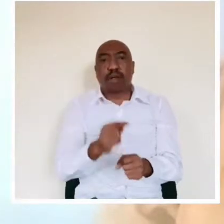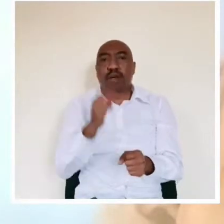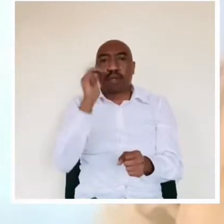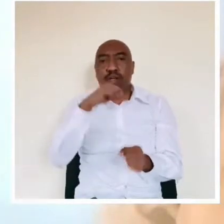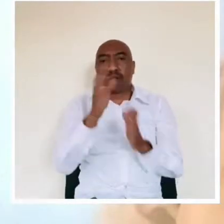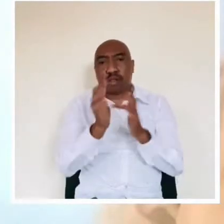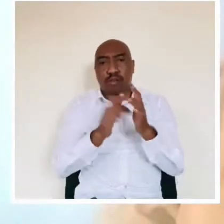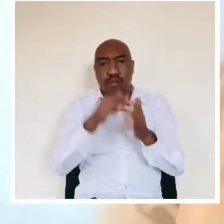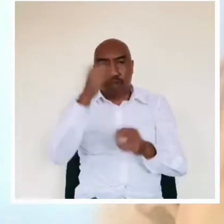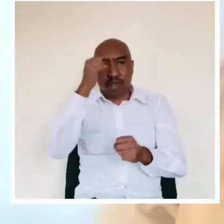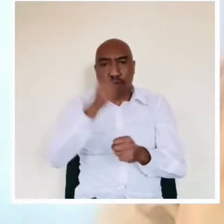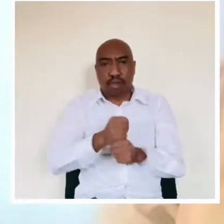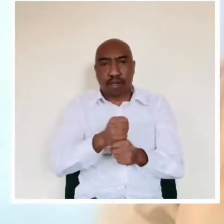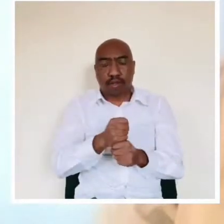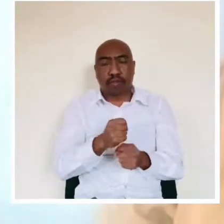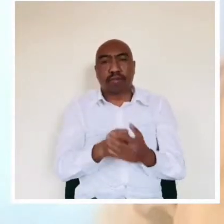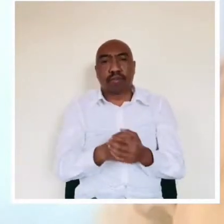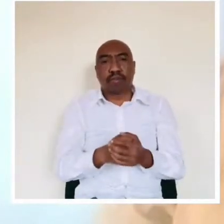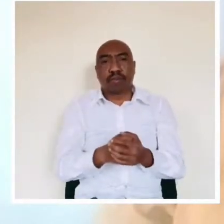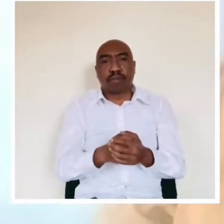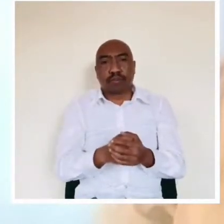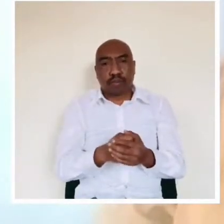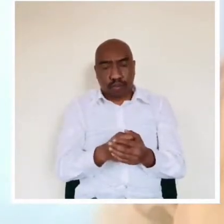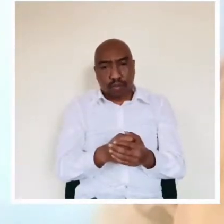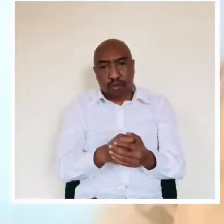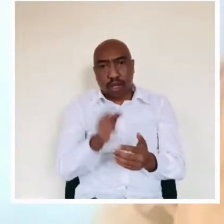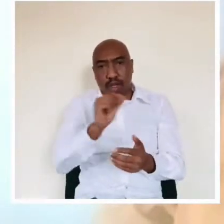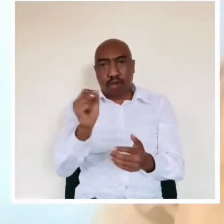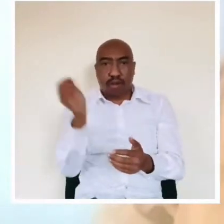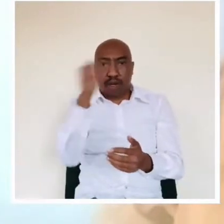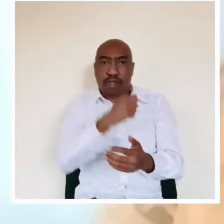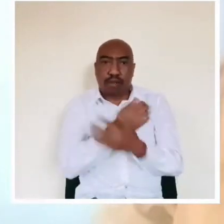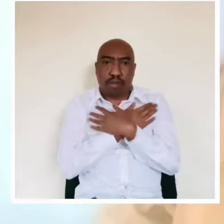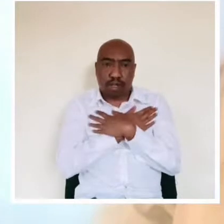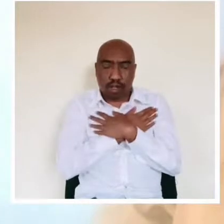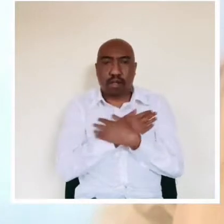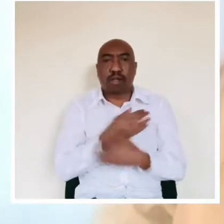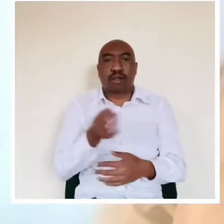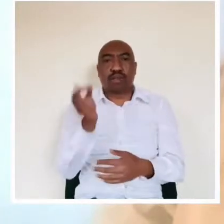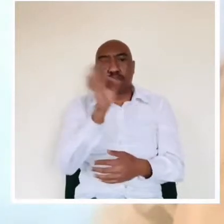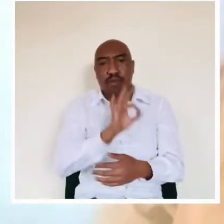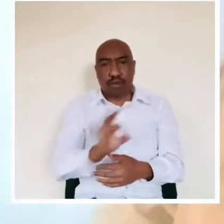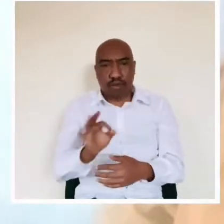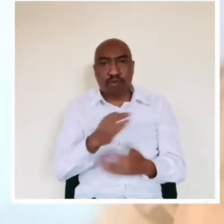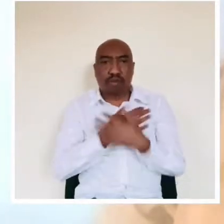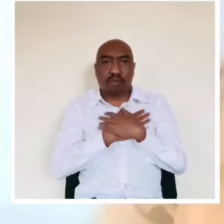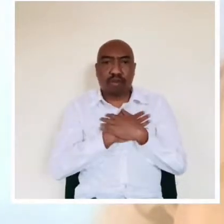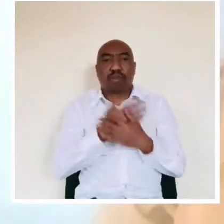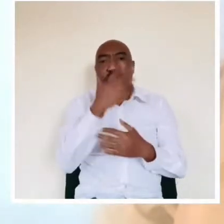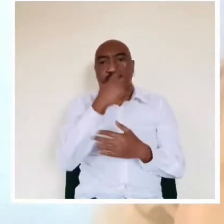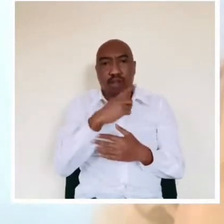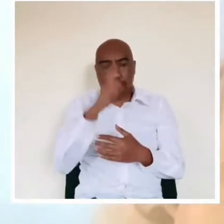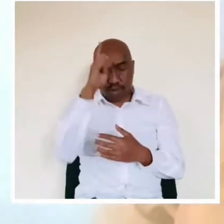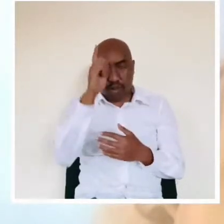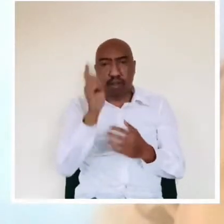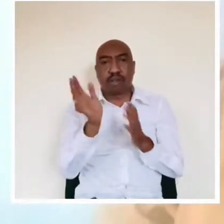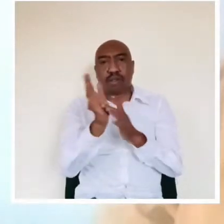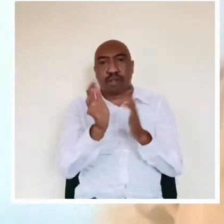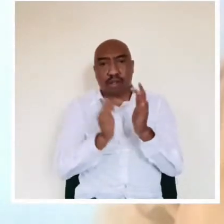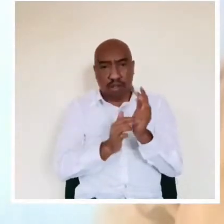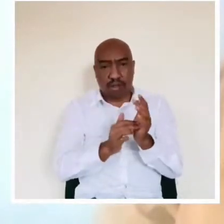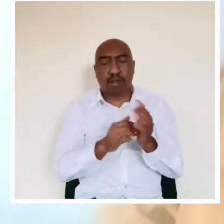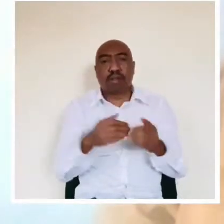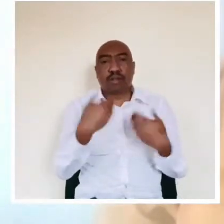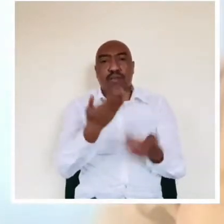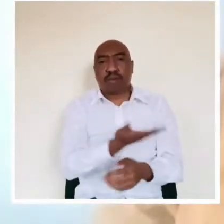Seigneur, nous faisons cette prière. Amen. Chers membres de l'école du dimanche, que la grâce et l'amour de Dieu notre Père et du Seigneur